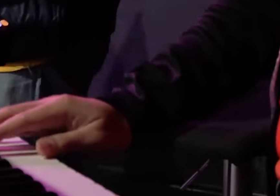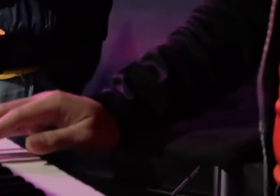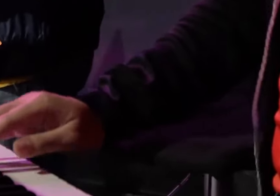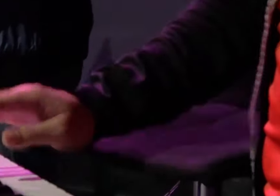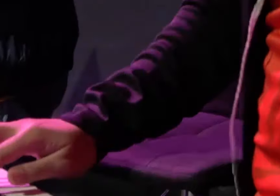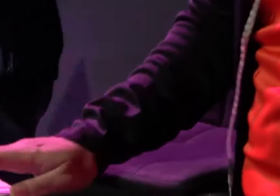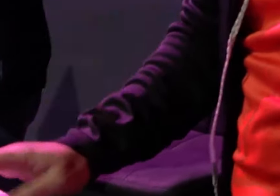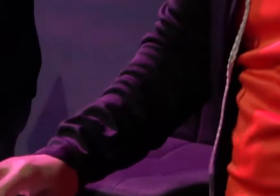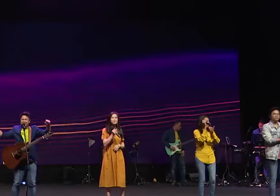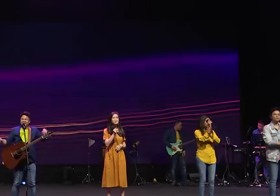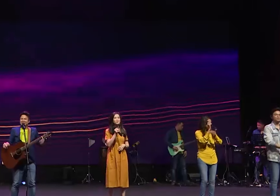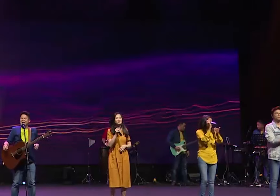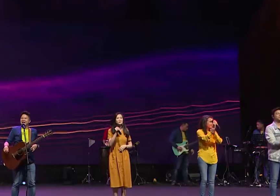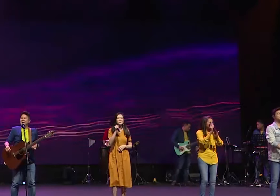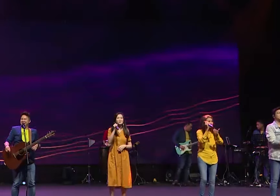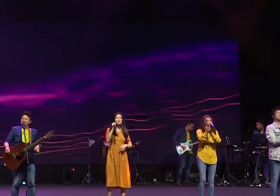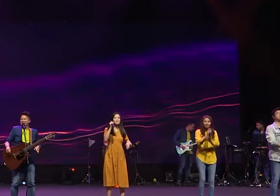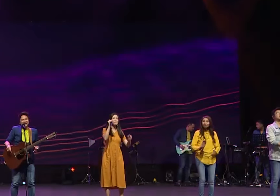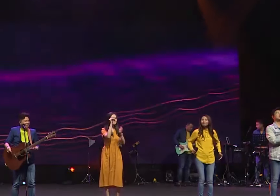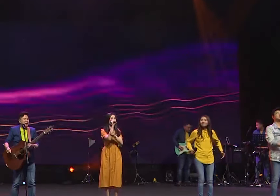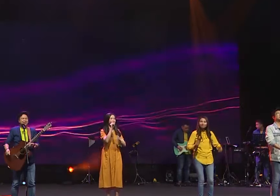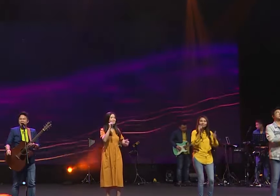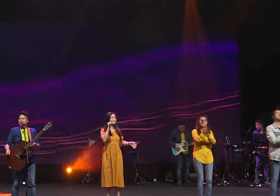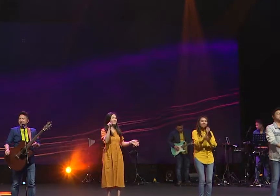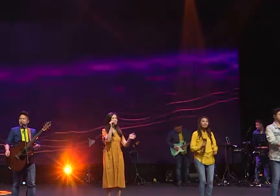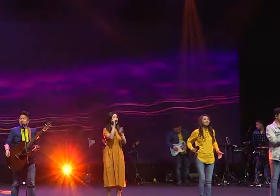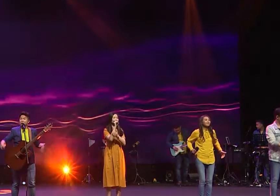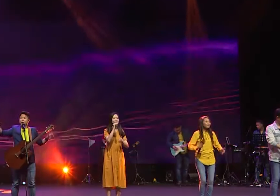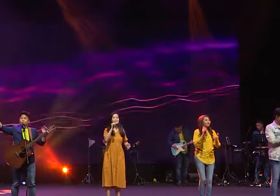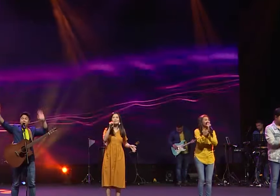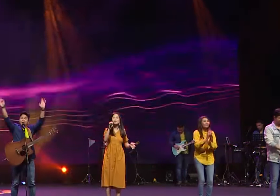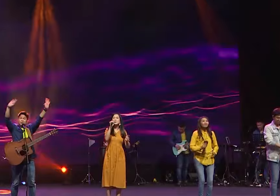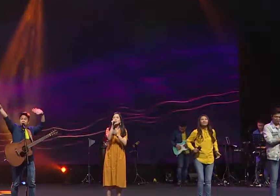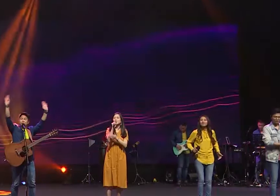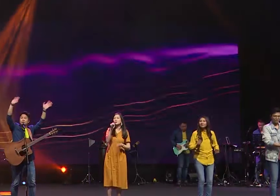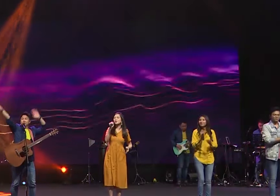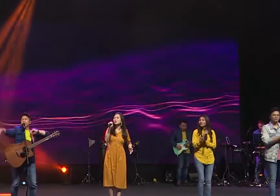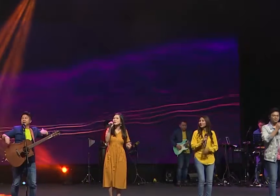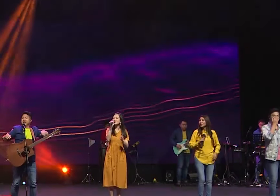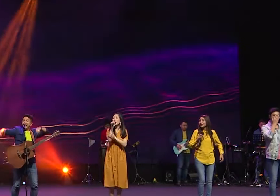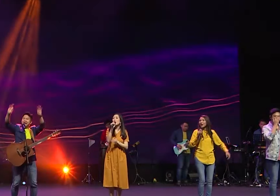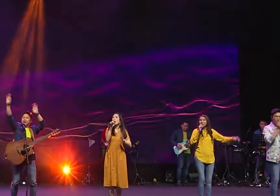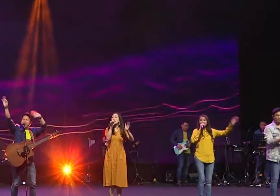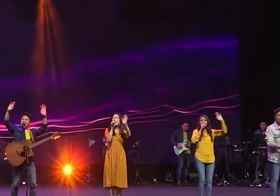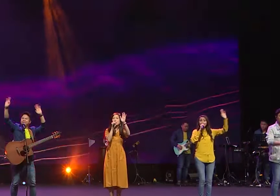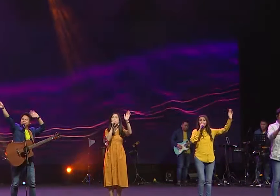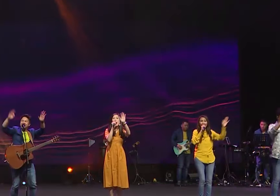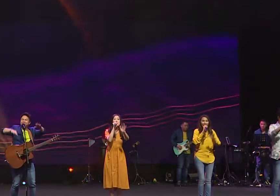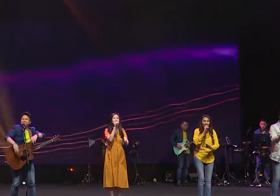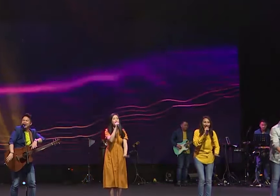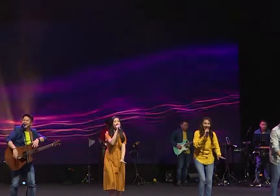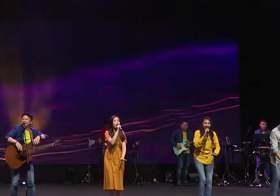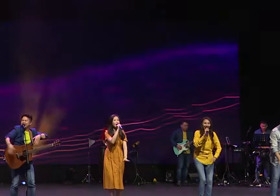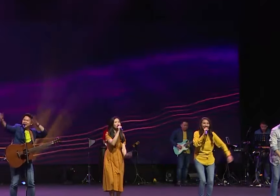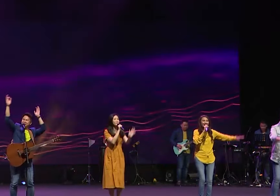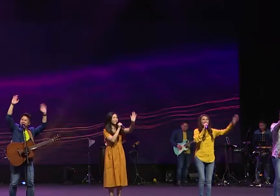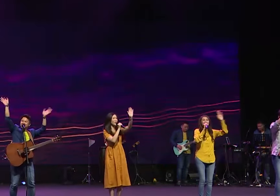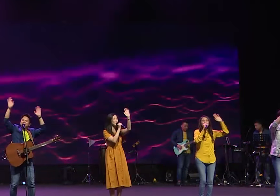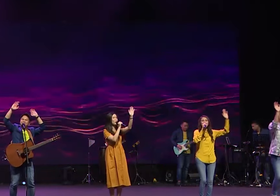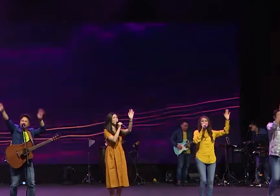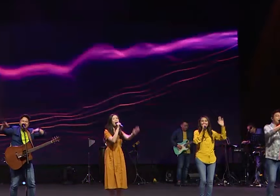Kami mau beri yang terbaik bagi-Mu ya Tuhan. Come on, 1, 2, 3, hey. Pa pa